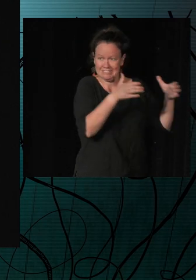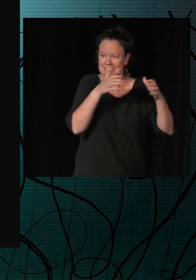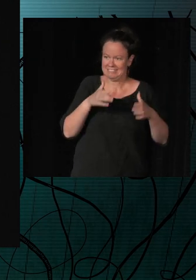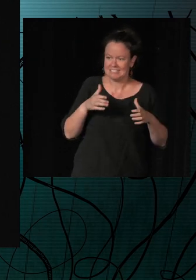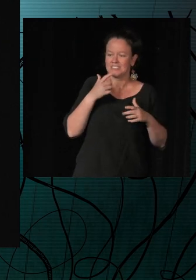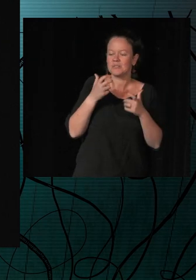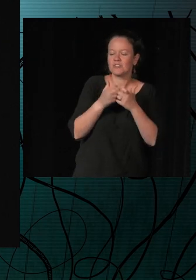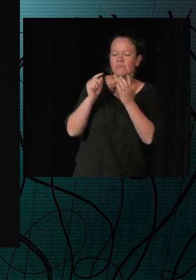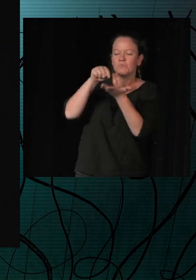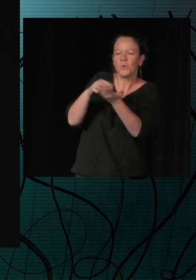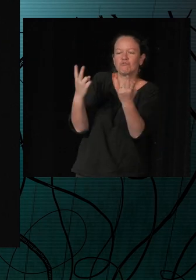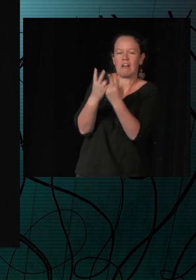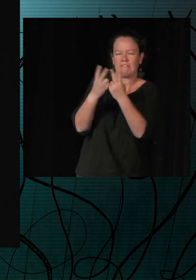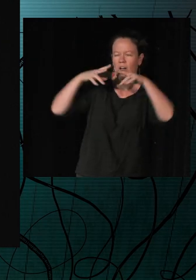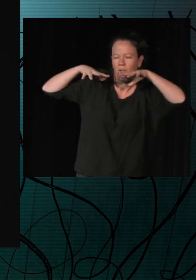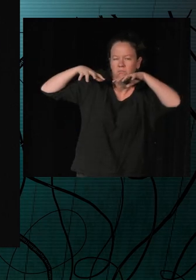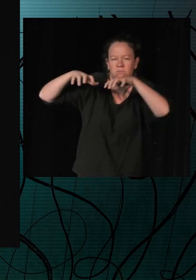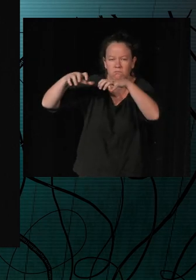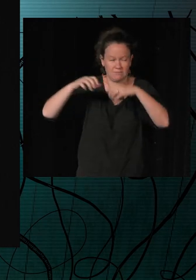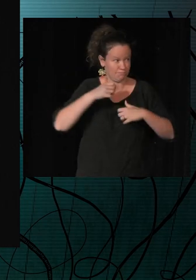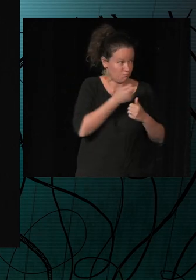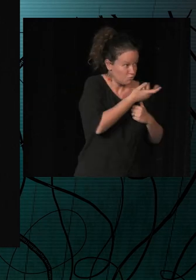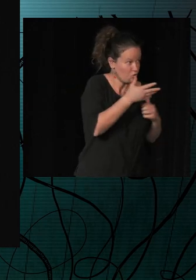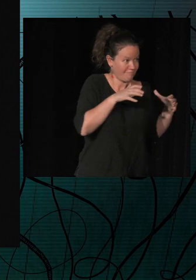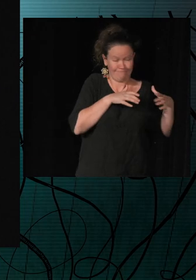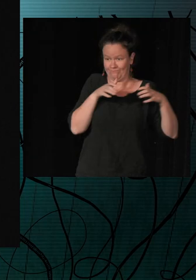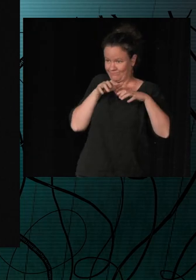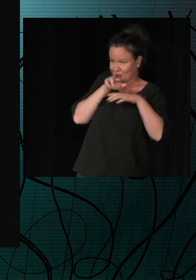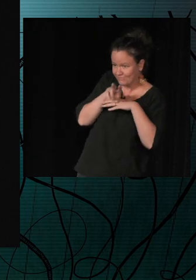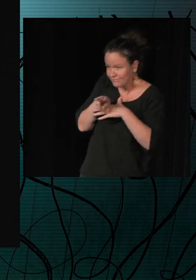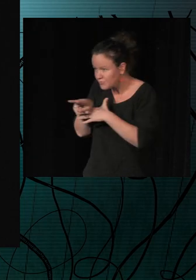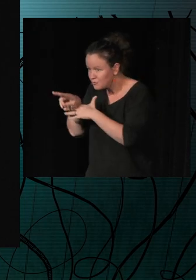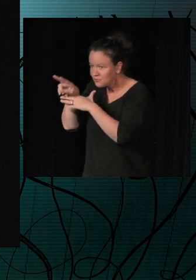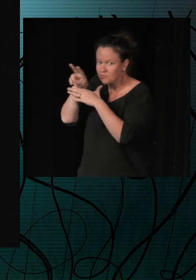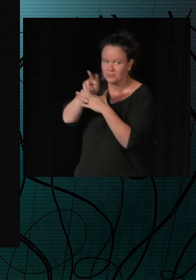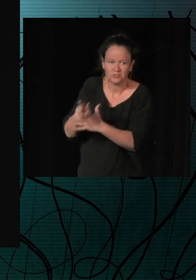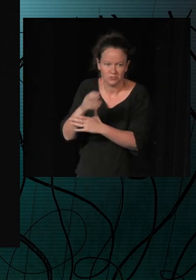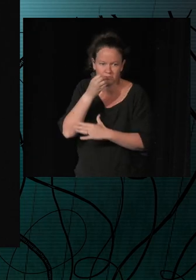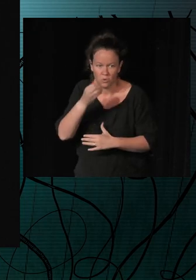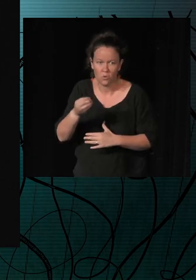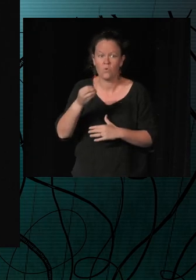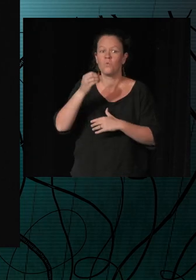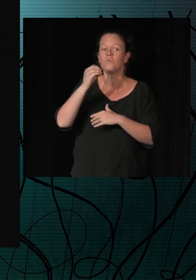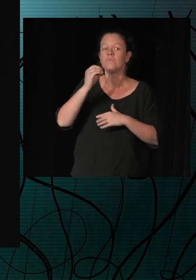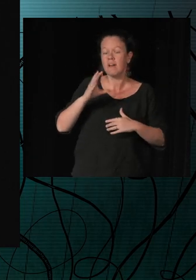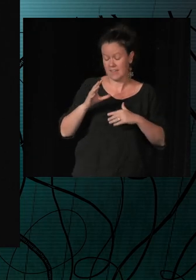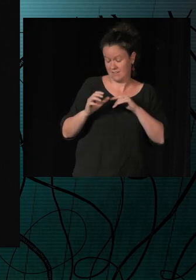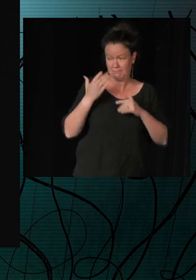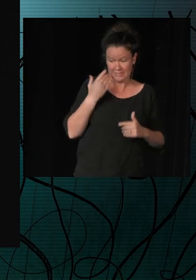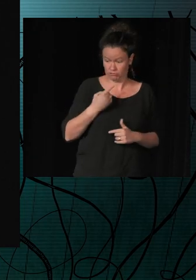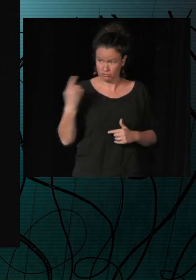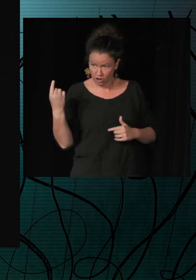seule après comme en plus j'avais envie de faire des photos du jeu et que c'est galère parce qu'il y a pas de mode photo et qu'il faut exterminer tout le monde pour être sûr d'avoir des beaux